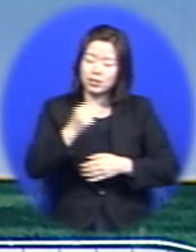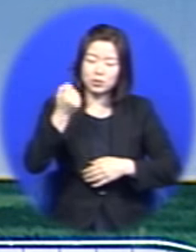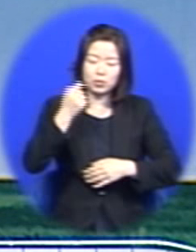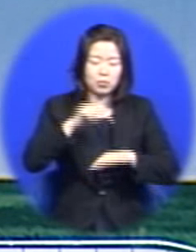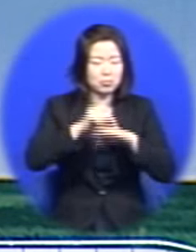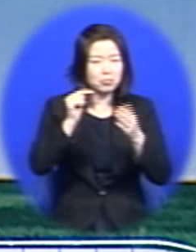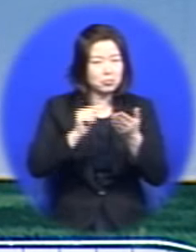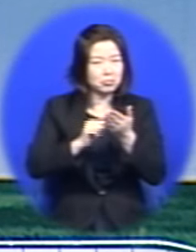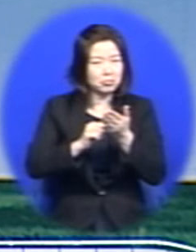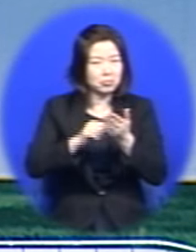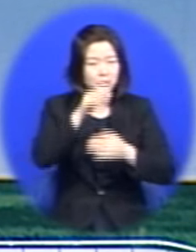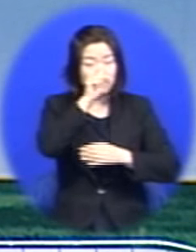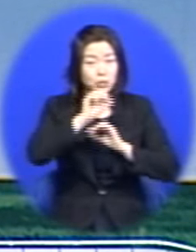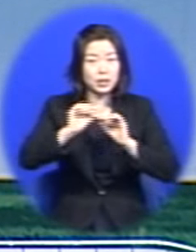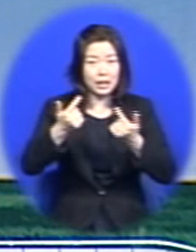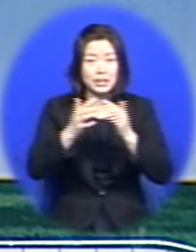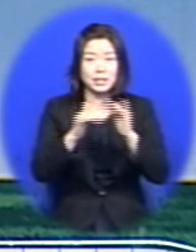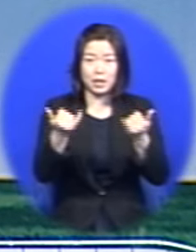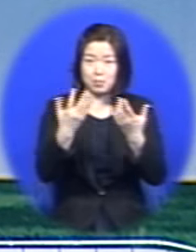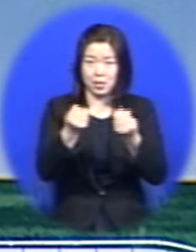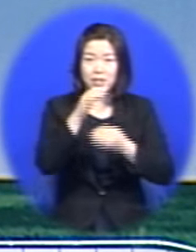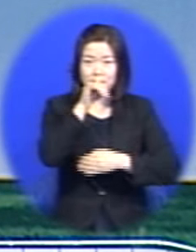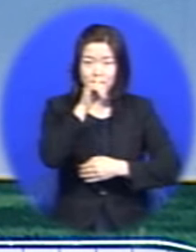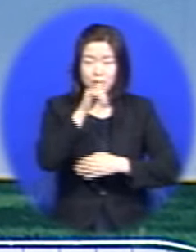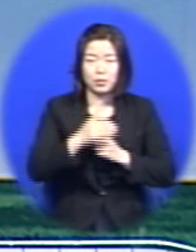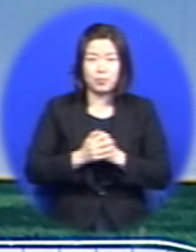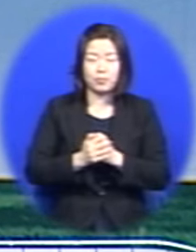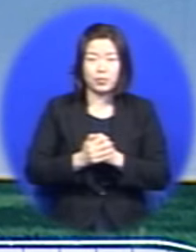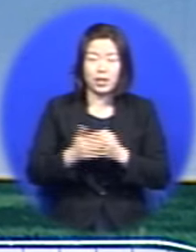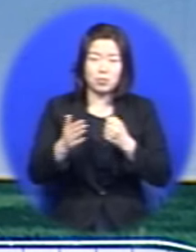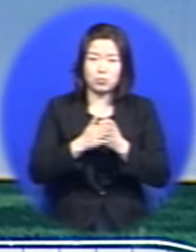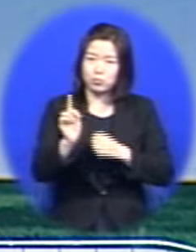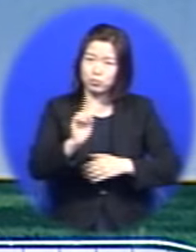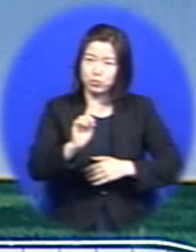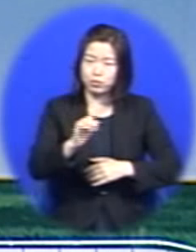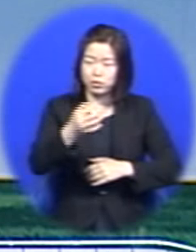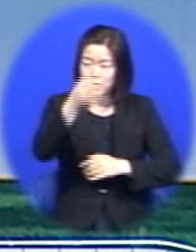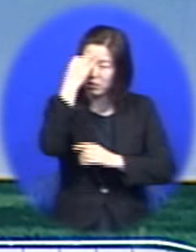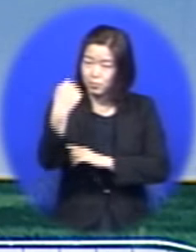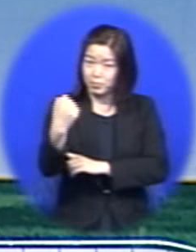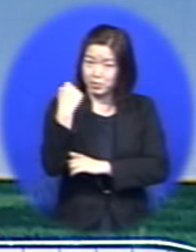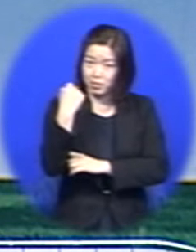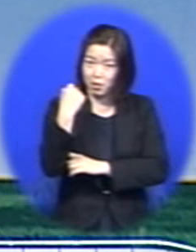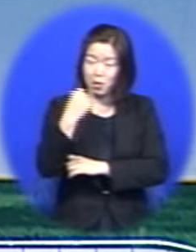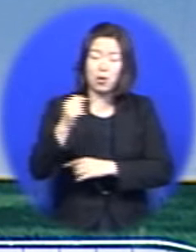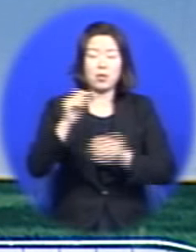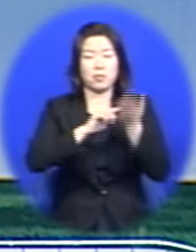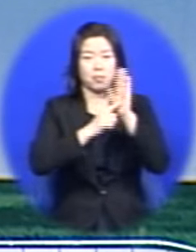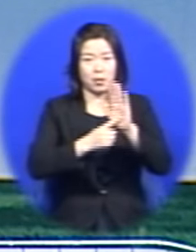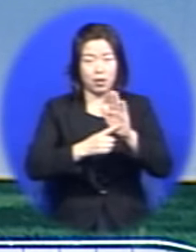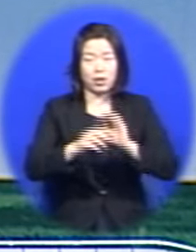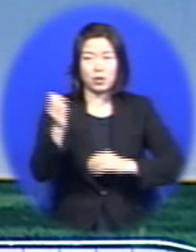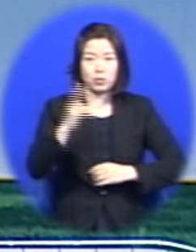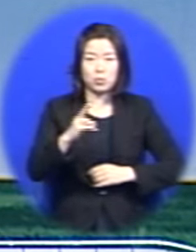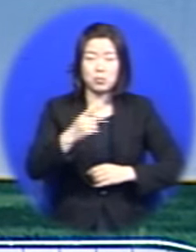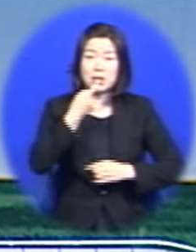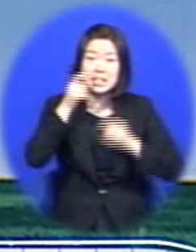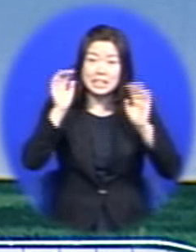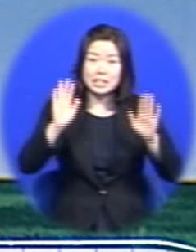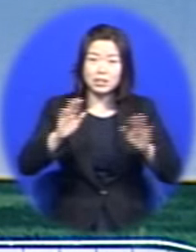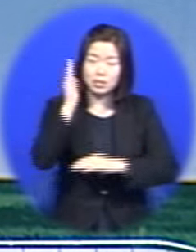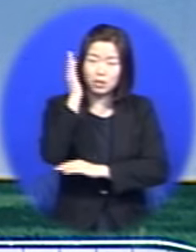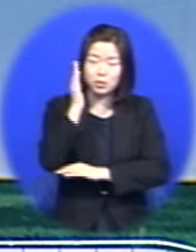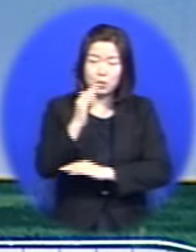좋아하는 분들이 많았습니다. 처음에는 무슨 능력을 행하여 주거나 천사의 설교를 해주거나 하면 좋을